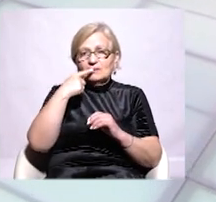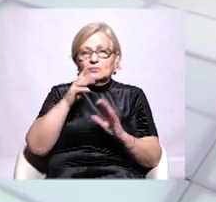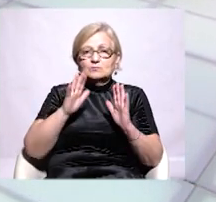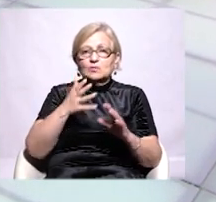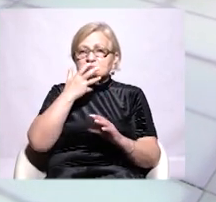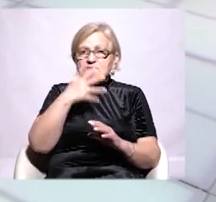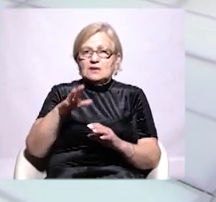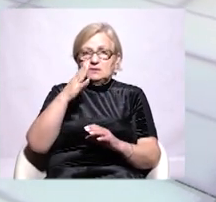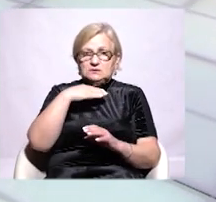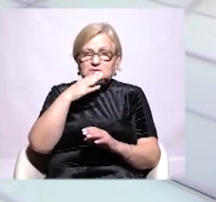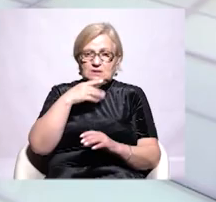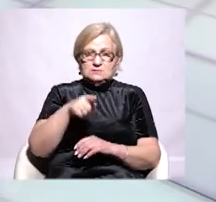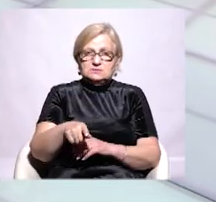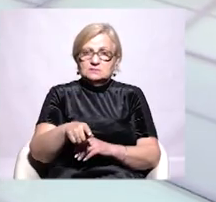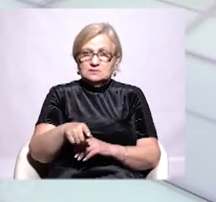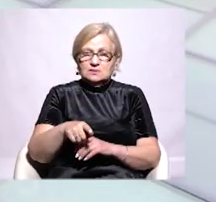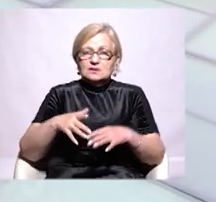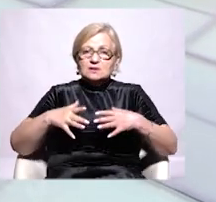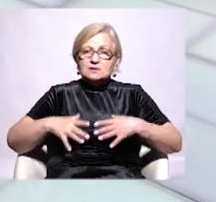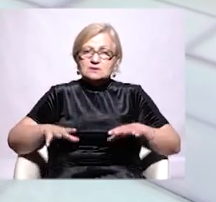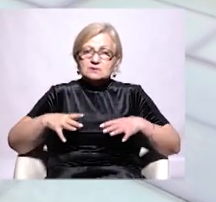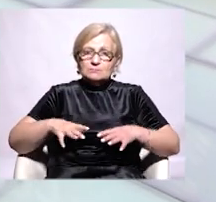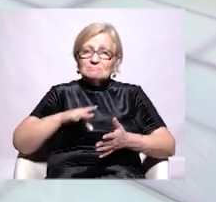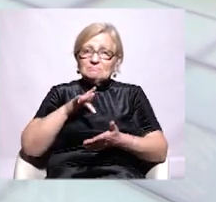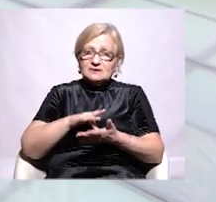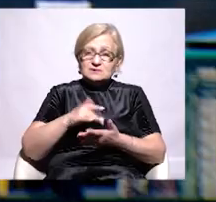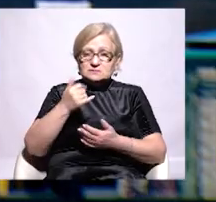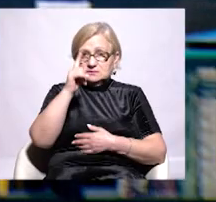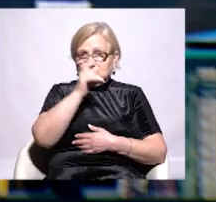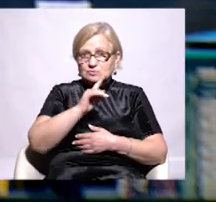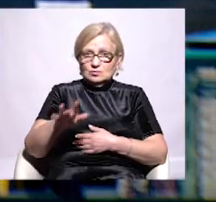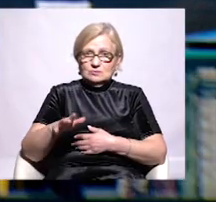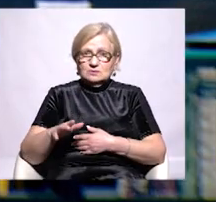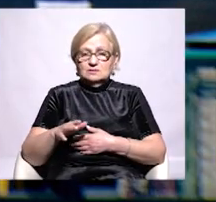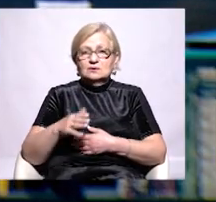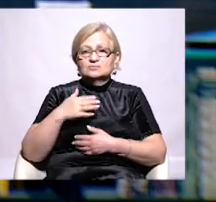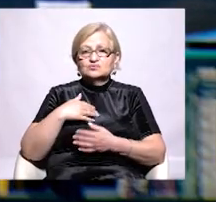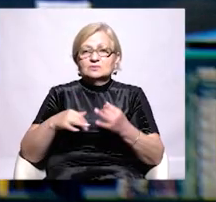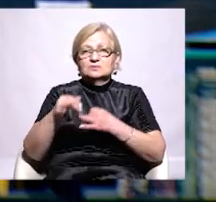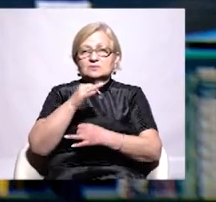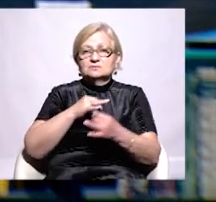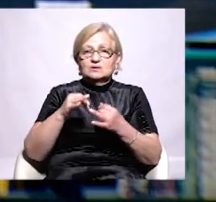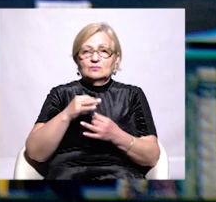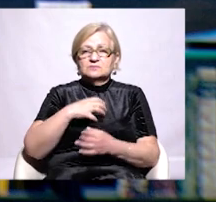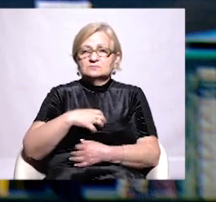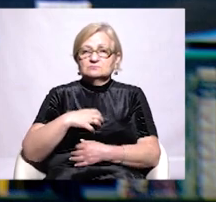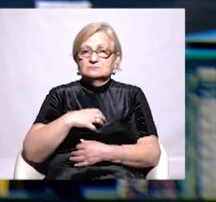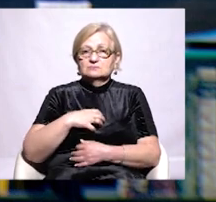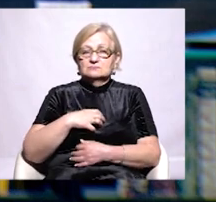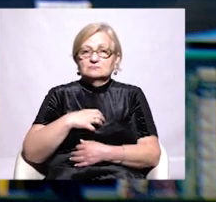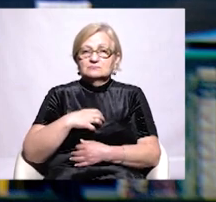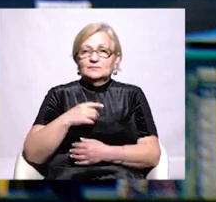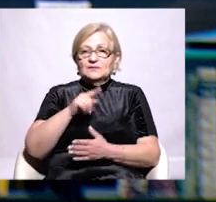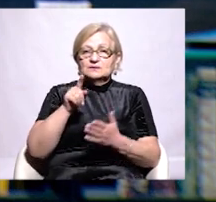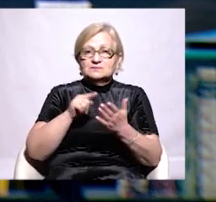ცხელწყლებზე. Თბილისი სწორედ ამითაც დღესაც ცნობილია. ჩვენი დღევანდელი საუბრის ყველაზე მნიშვნელოვანი, მოდი